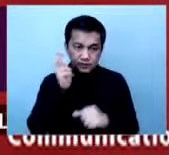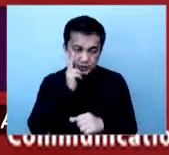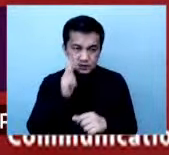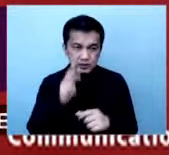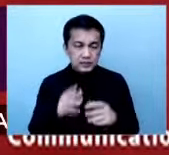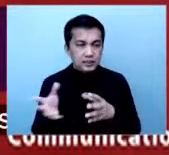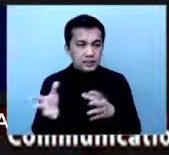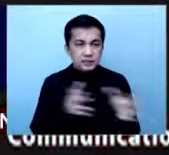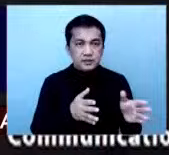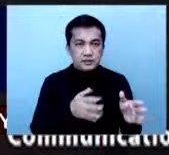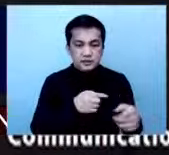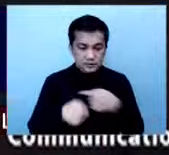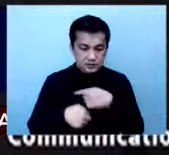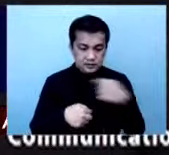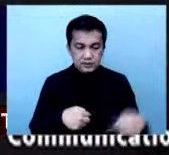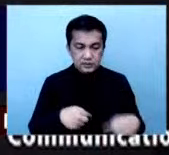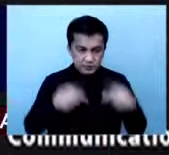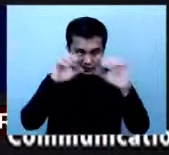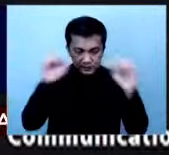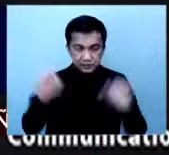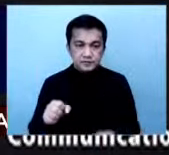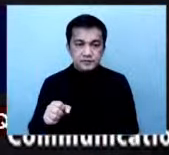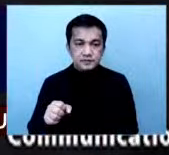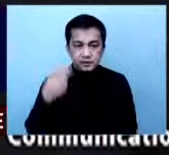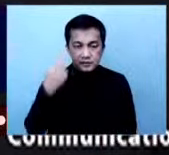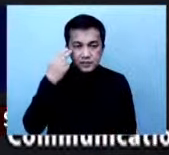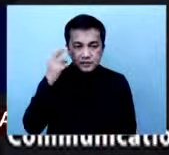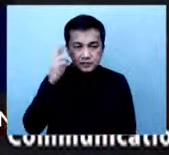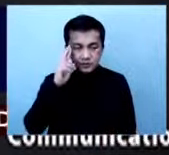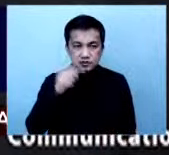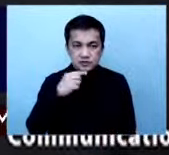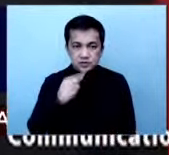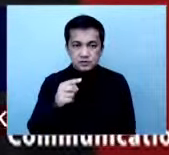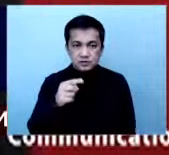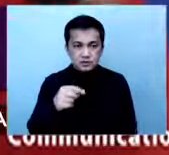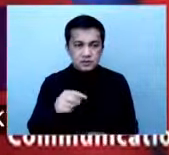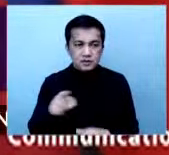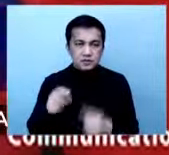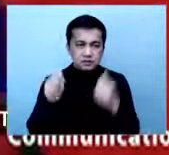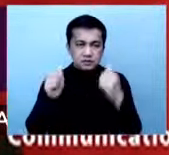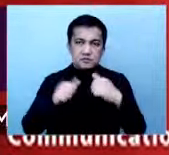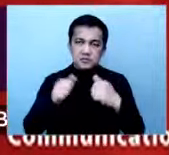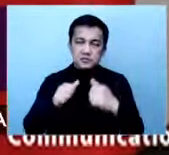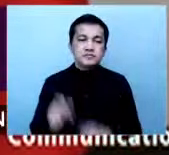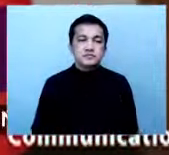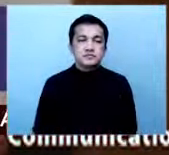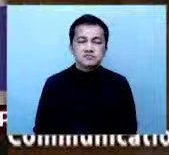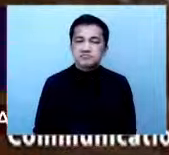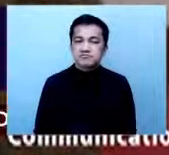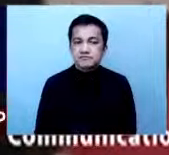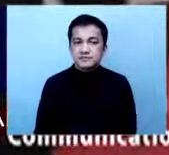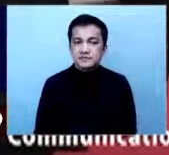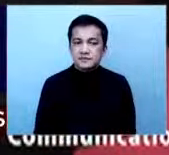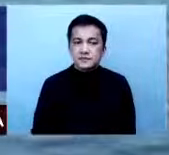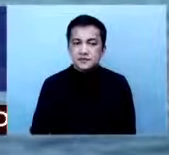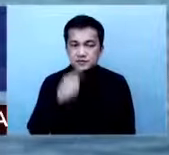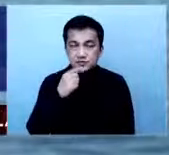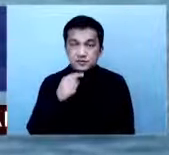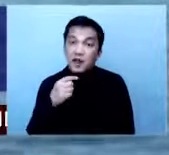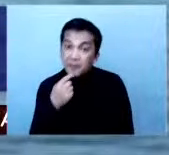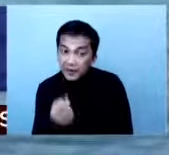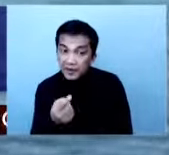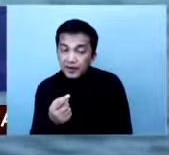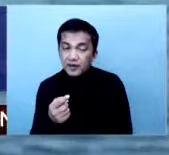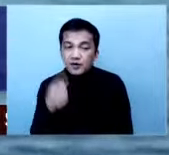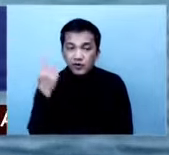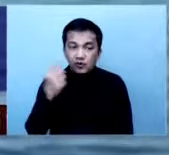dating president spokes person Harry Roque ang nagpalutang ng kasunduang yyan dito napag-usapan daw na tanging tubig